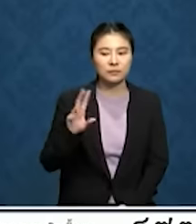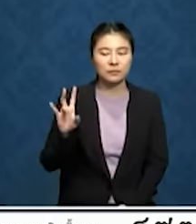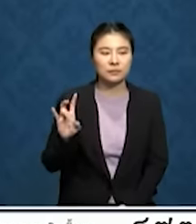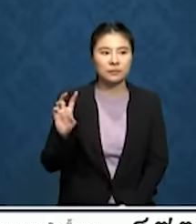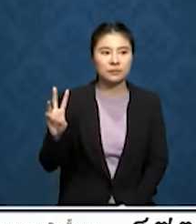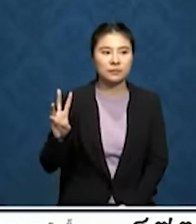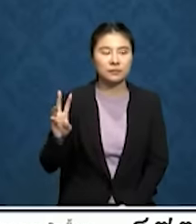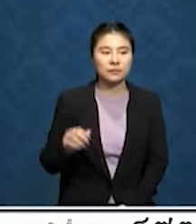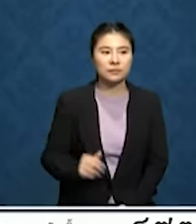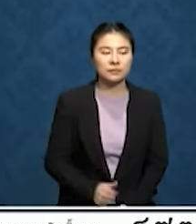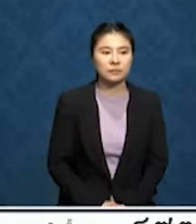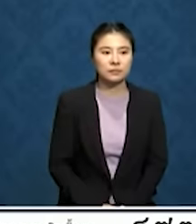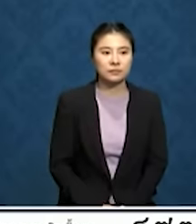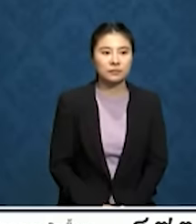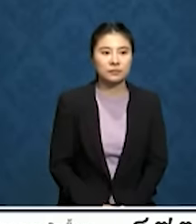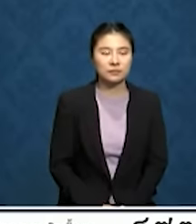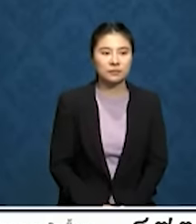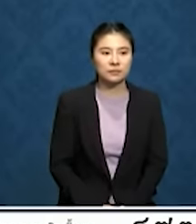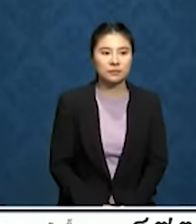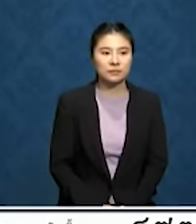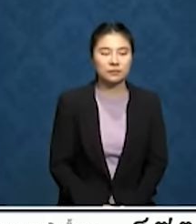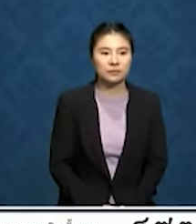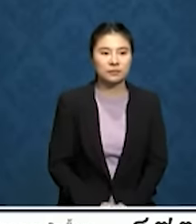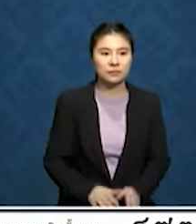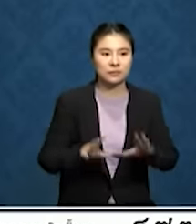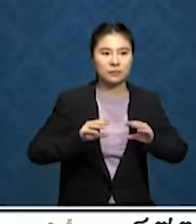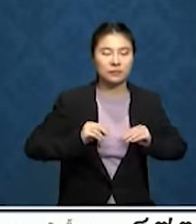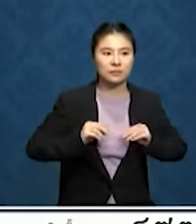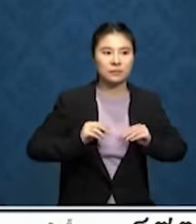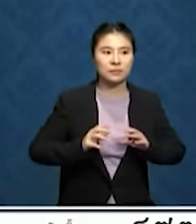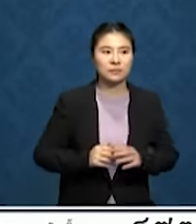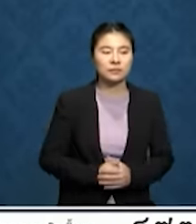276นายภาคภูมิบุญประมุข เห็นชอบครับ